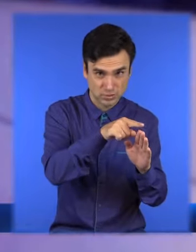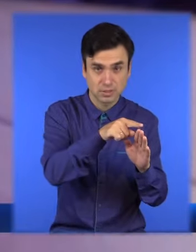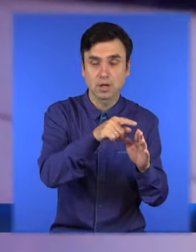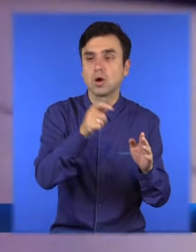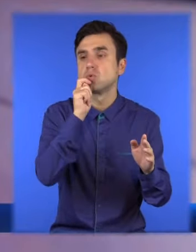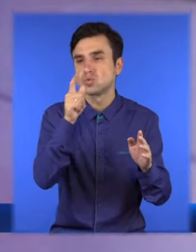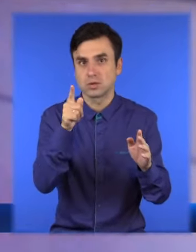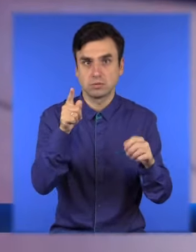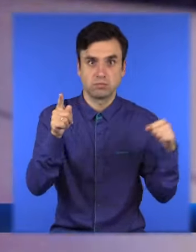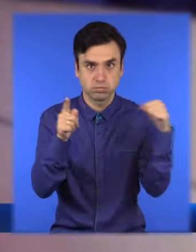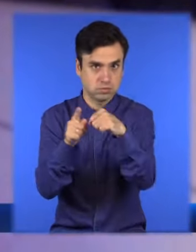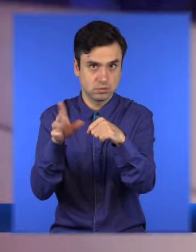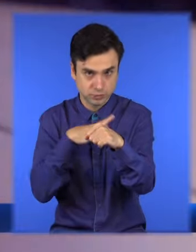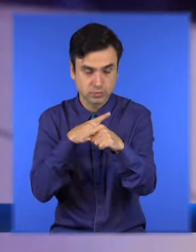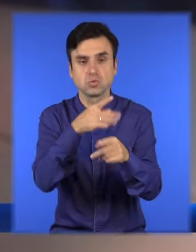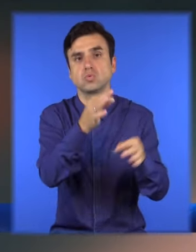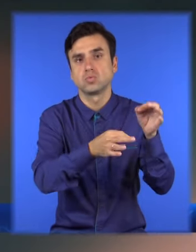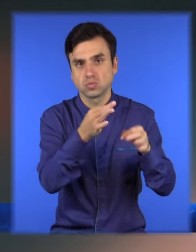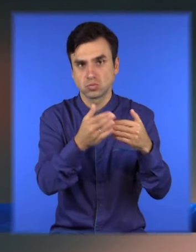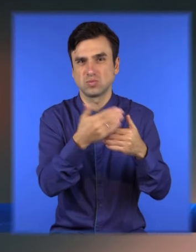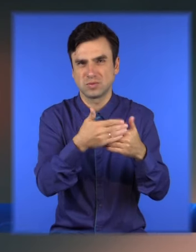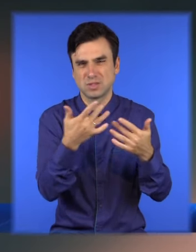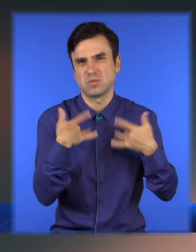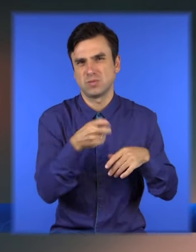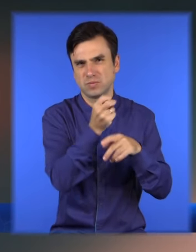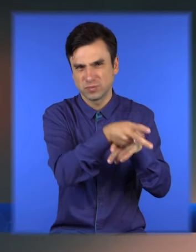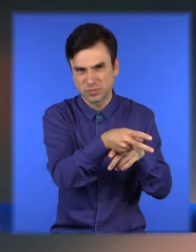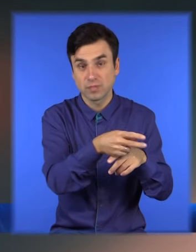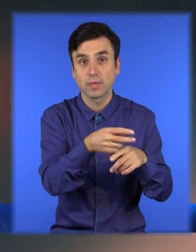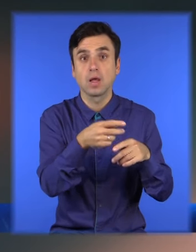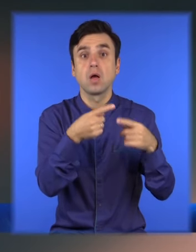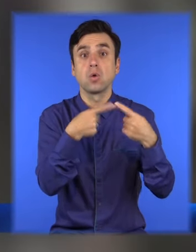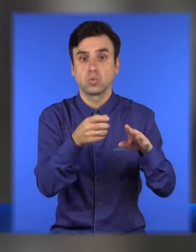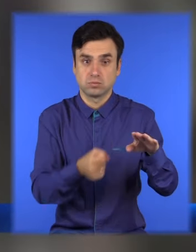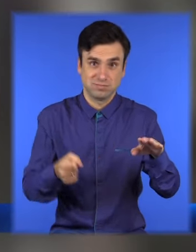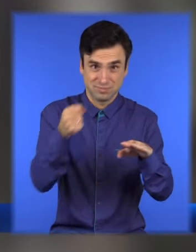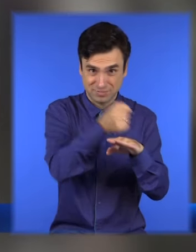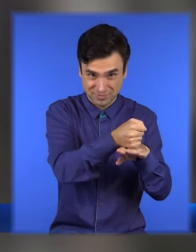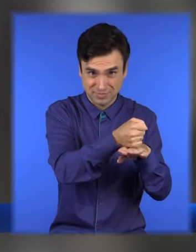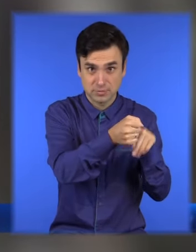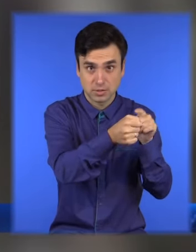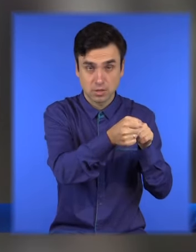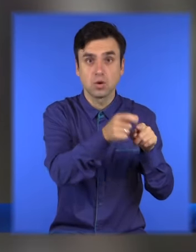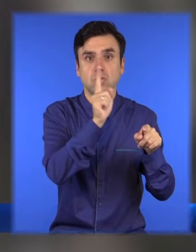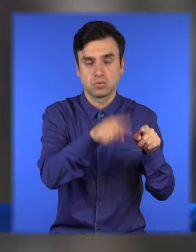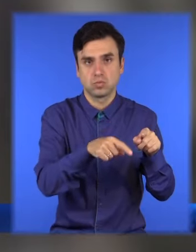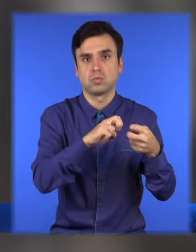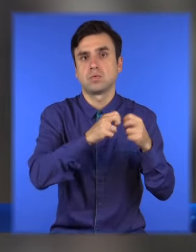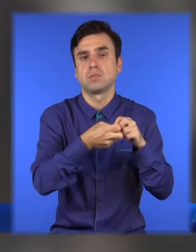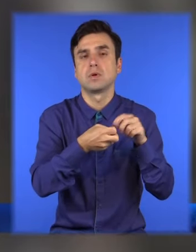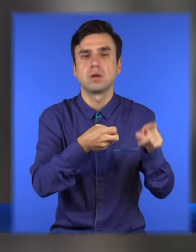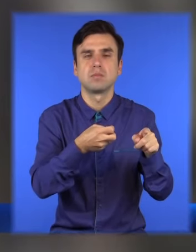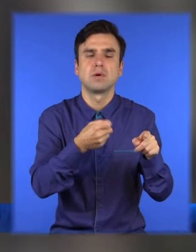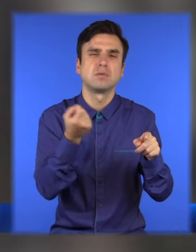й був засуджений. А його наступник Олег Шерстюк оскандалився тим, що неодноразово знаходився за кермом під дією наркотиків та алкоголю.